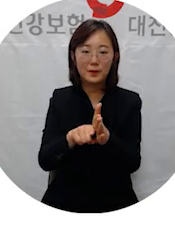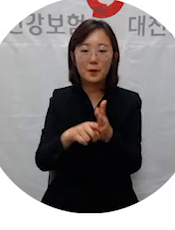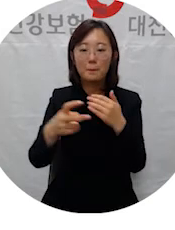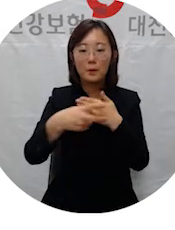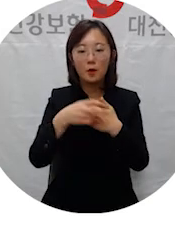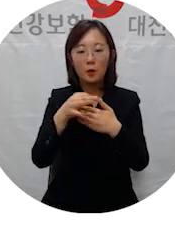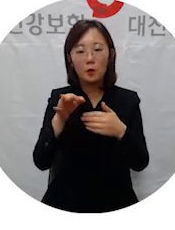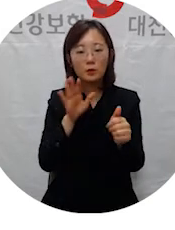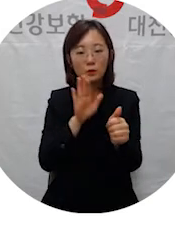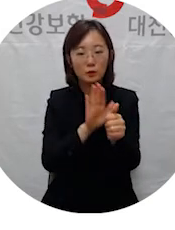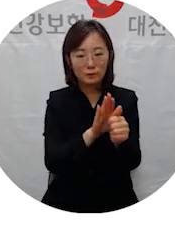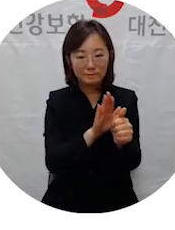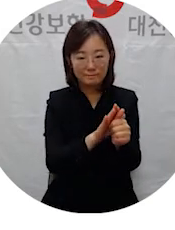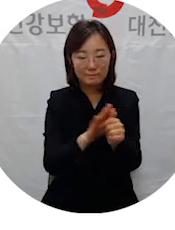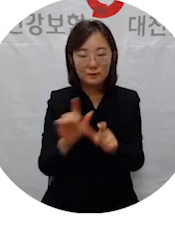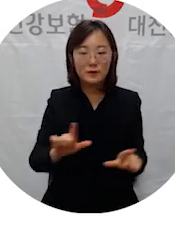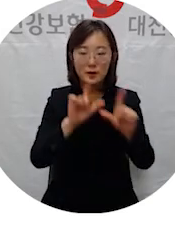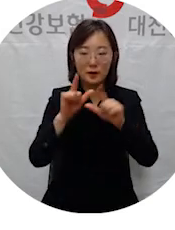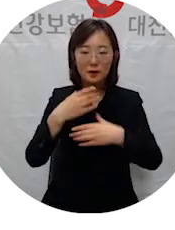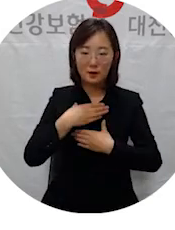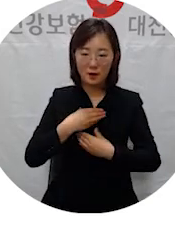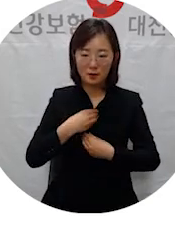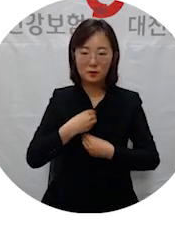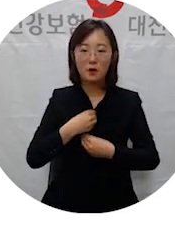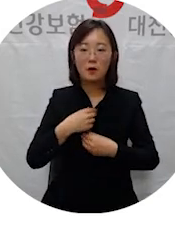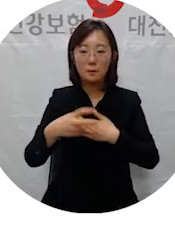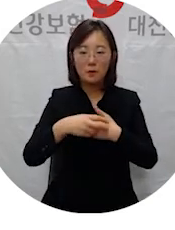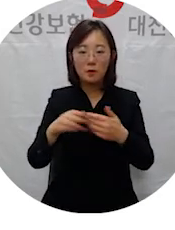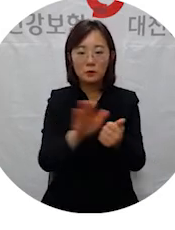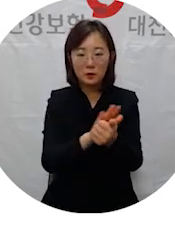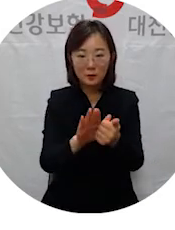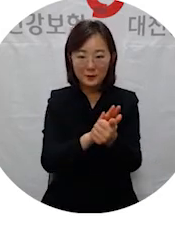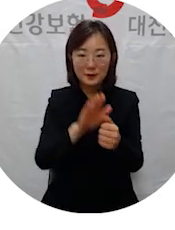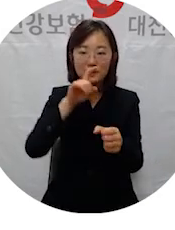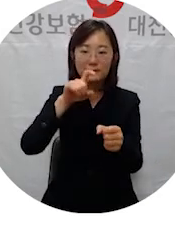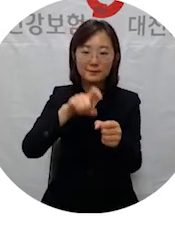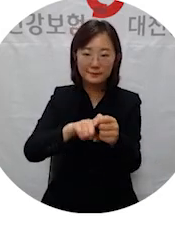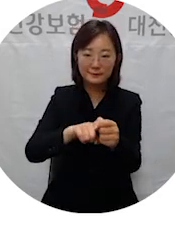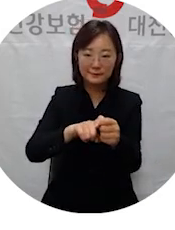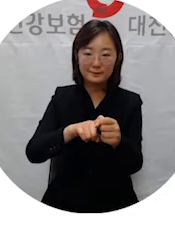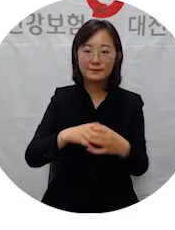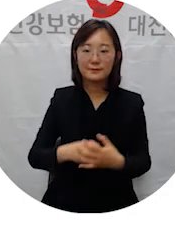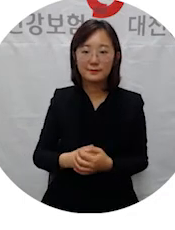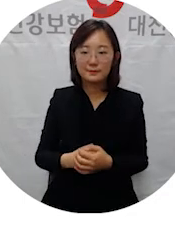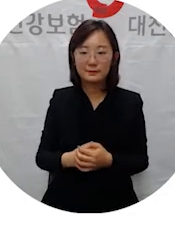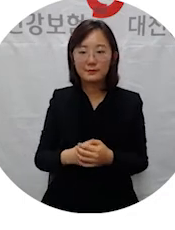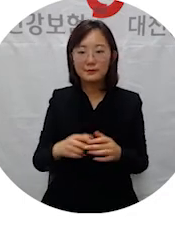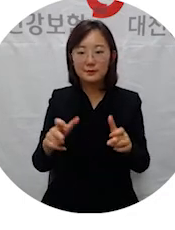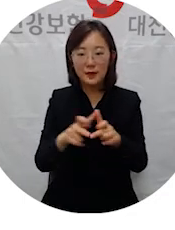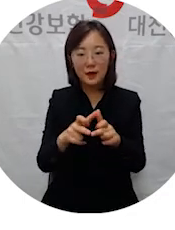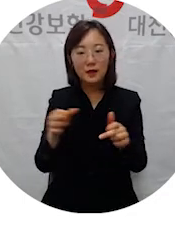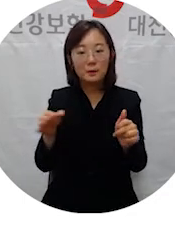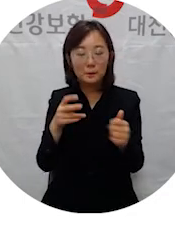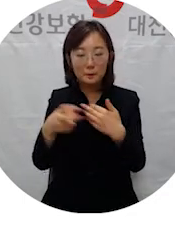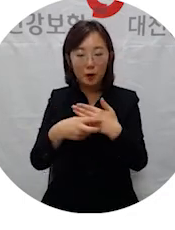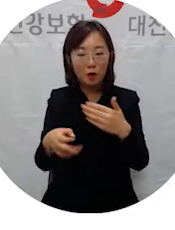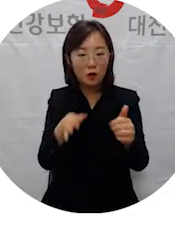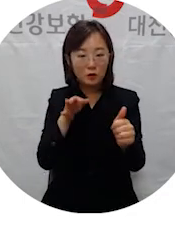있어서는 의료비를 지원하여 생활 안정 및 의료 보장을 도모하는 장애인 의료비 지원 사업이